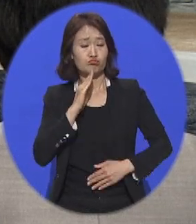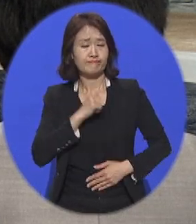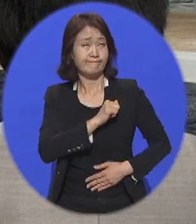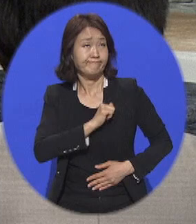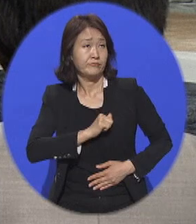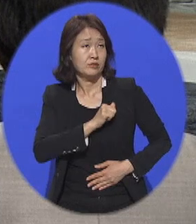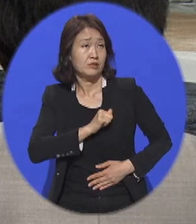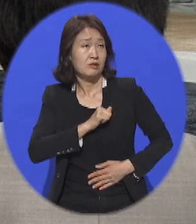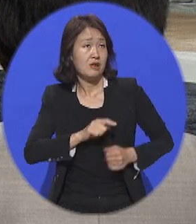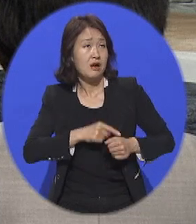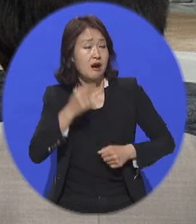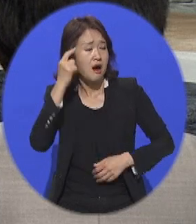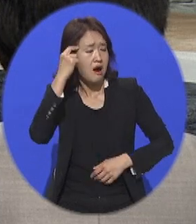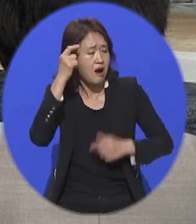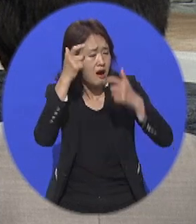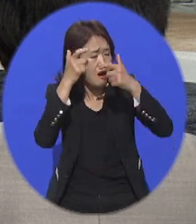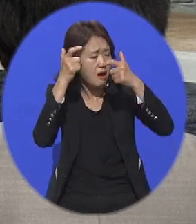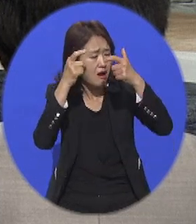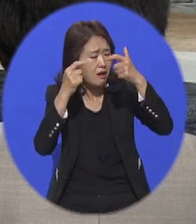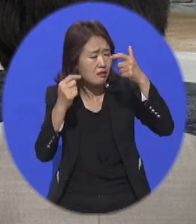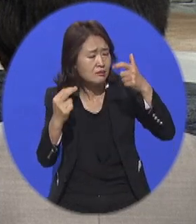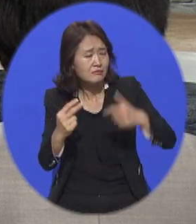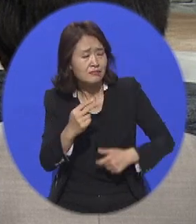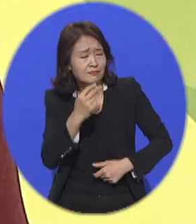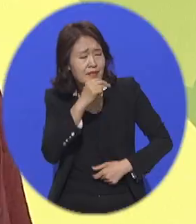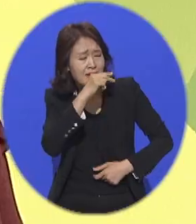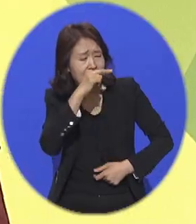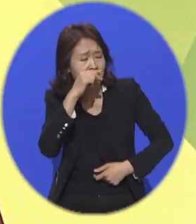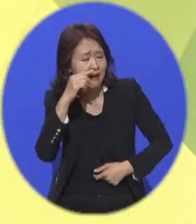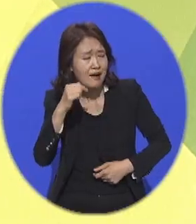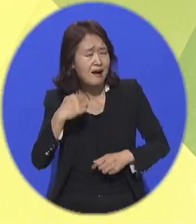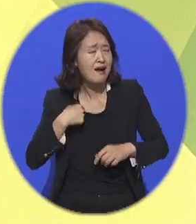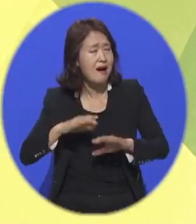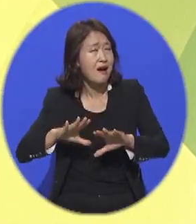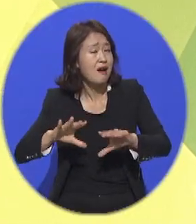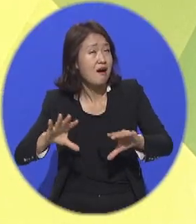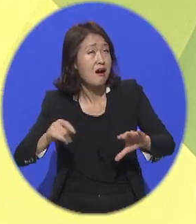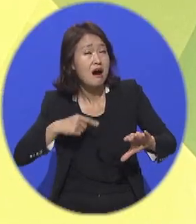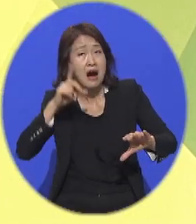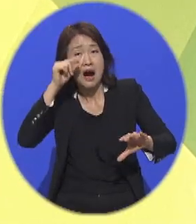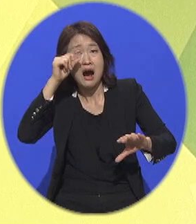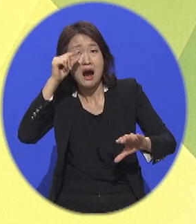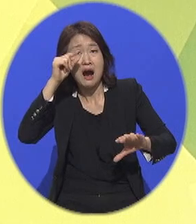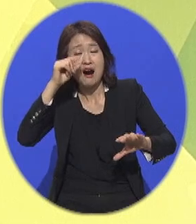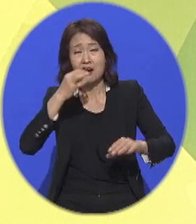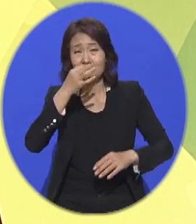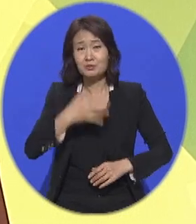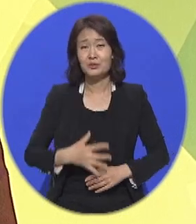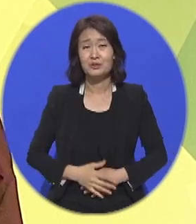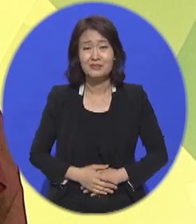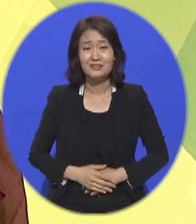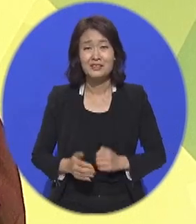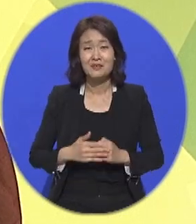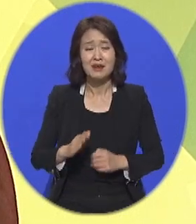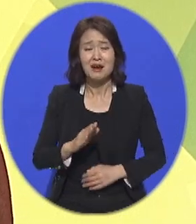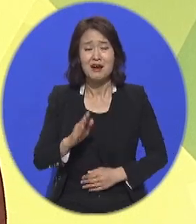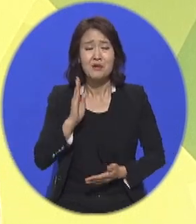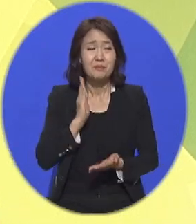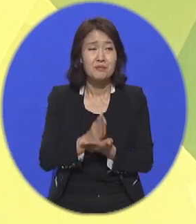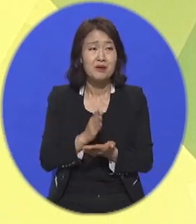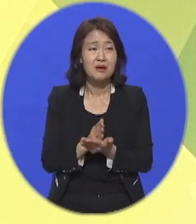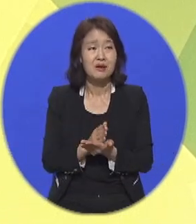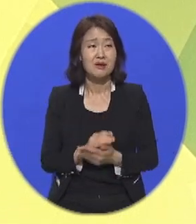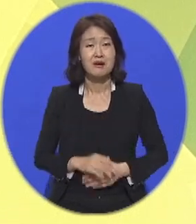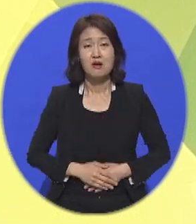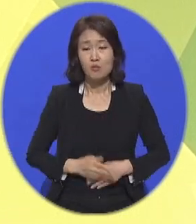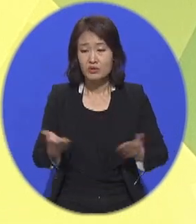더 떠오릅니다. 그 향기로운 머리결 그 다음에 그 감촉 이도 잠이 안 옵니다. 그래가지고 이제 도저히 예, 어떻게 해서